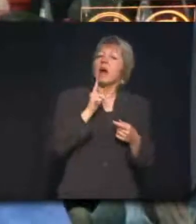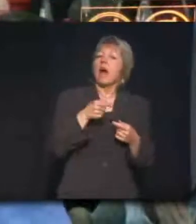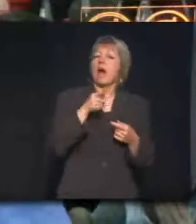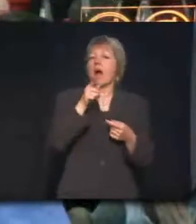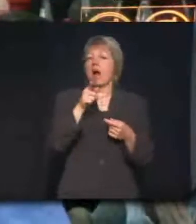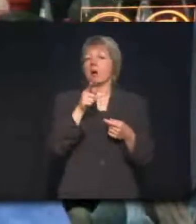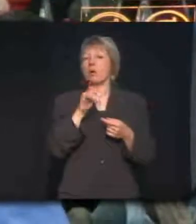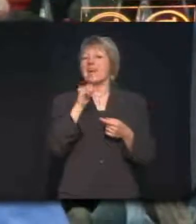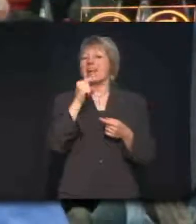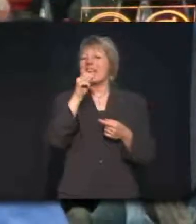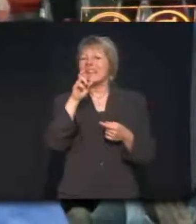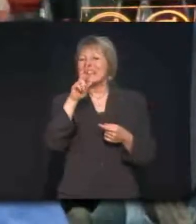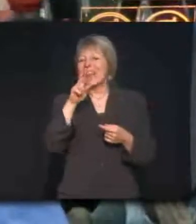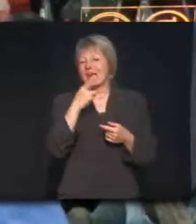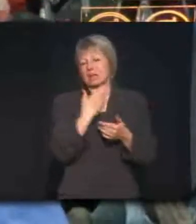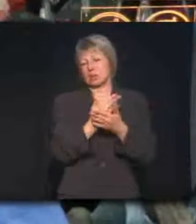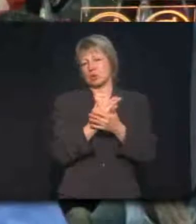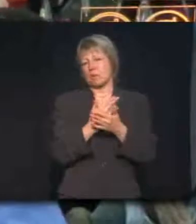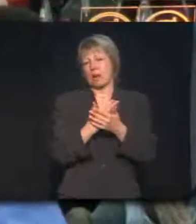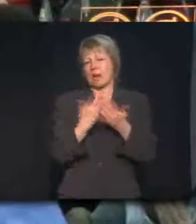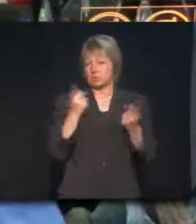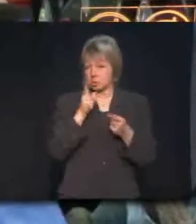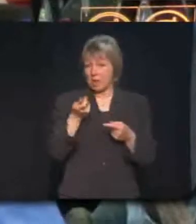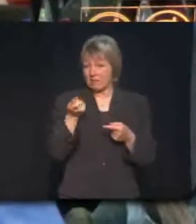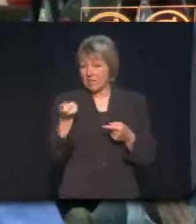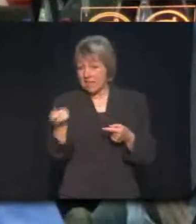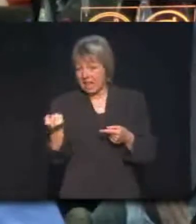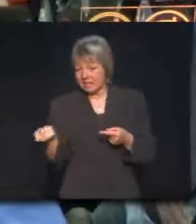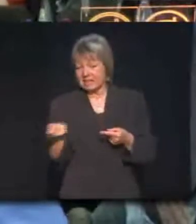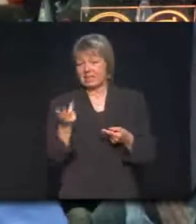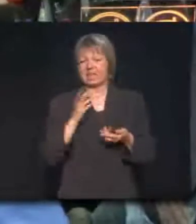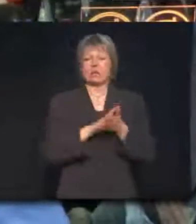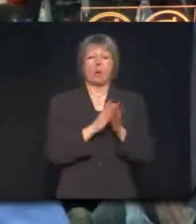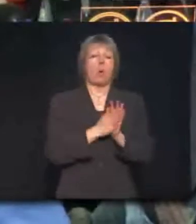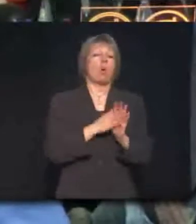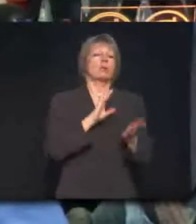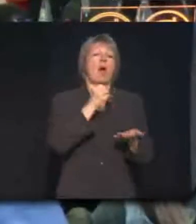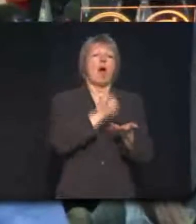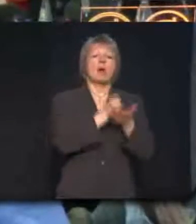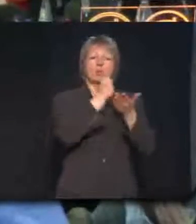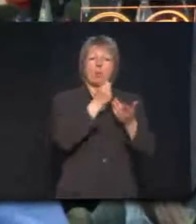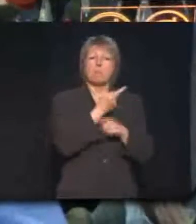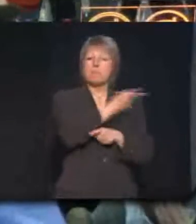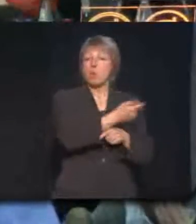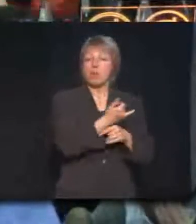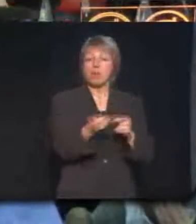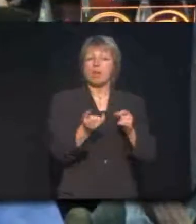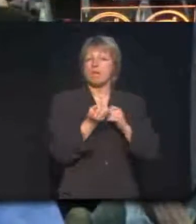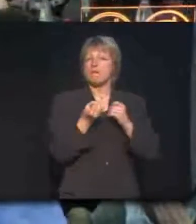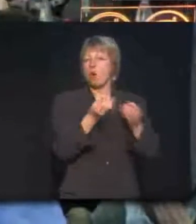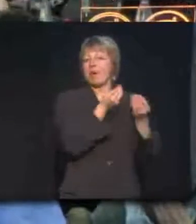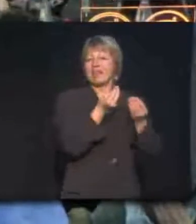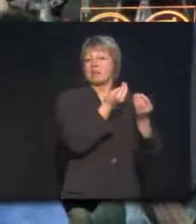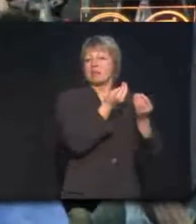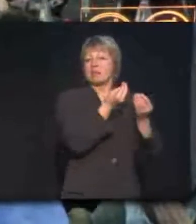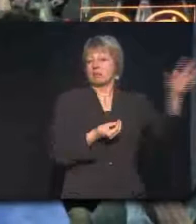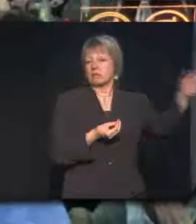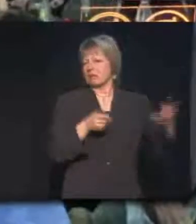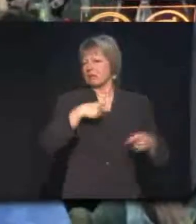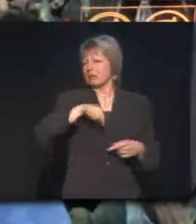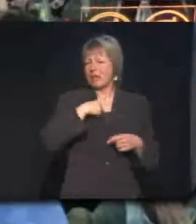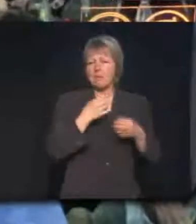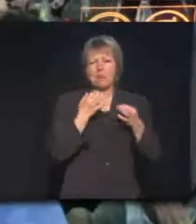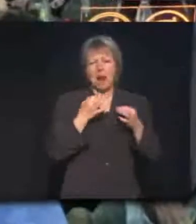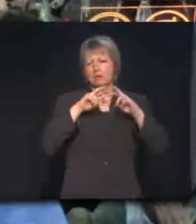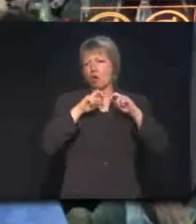Eater ab sowas zu finanzieren oder Methoden unseren Atommüll zu beseitigen wir brauchen Subventionen in